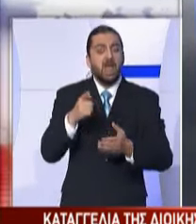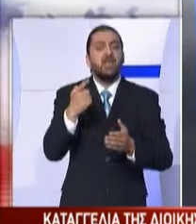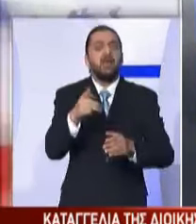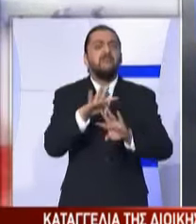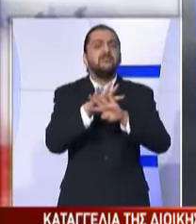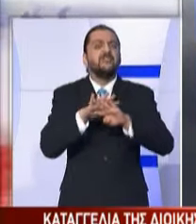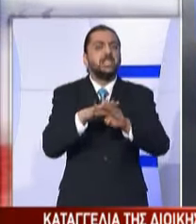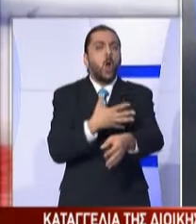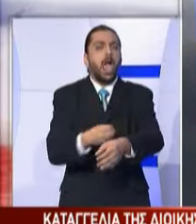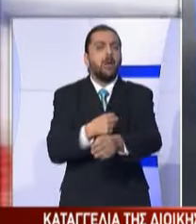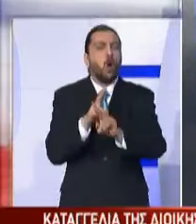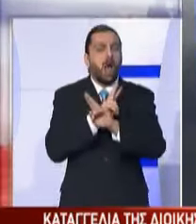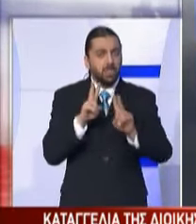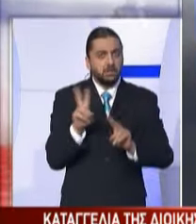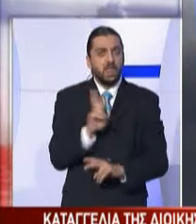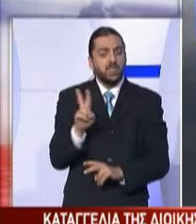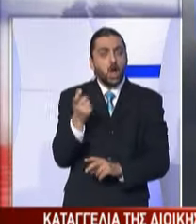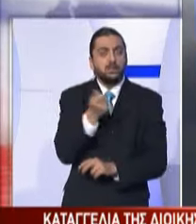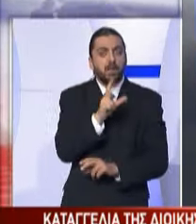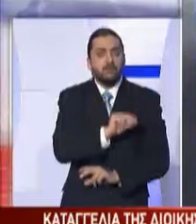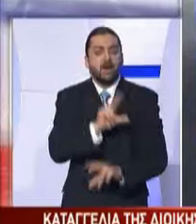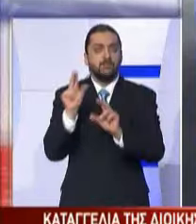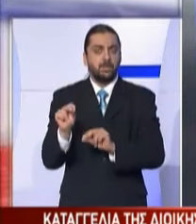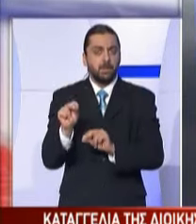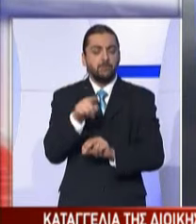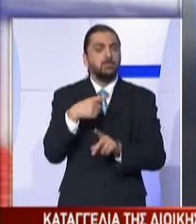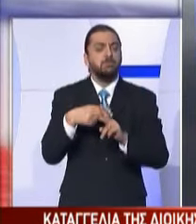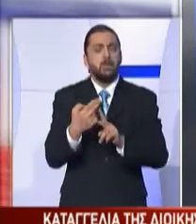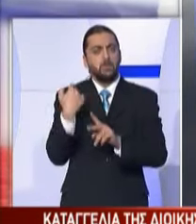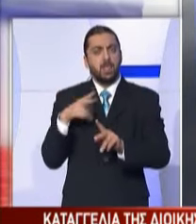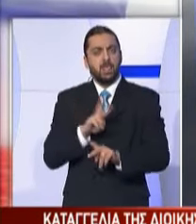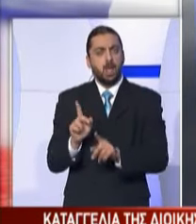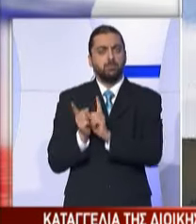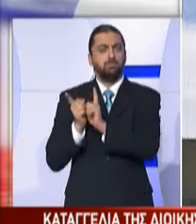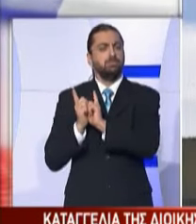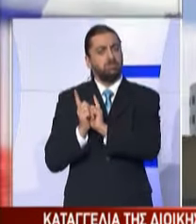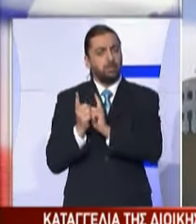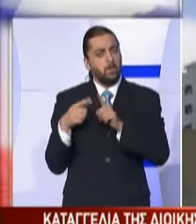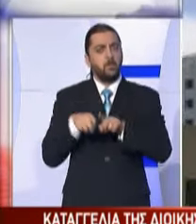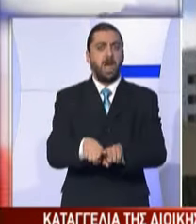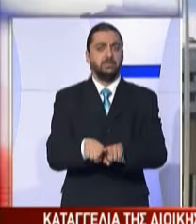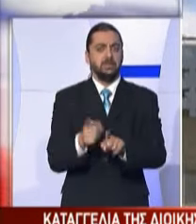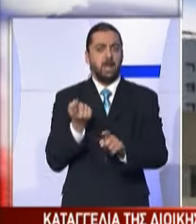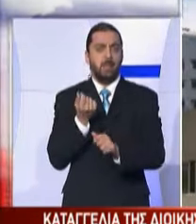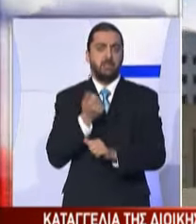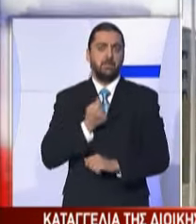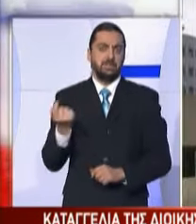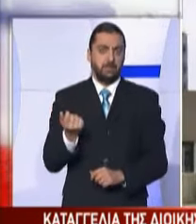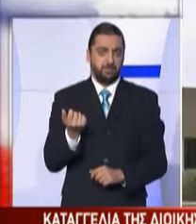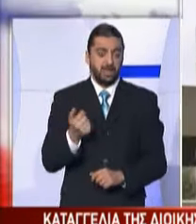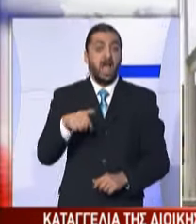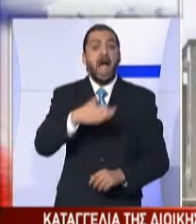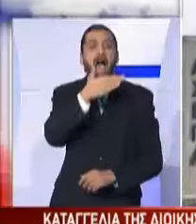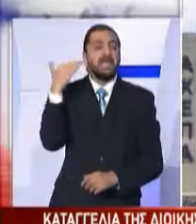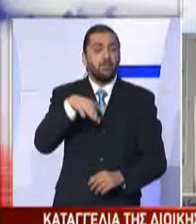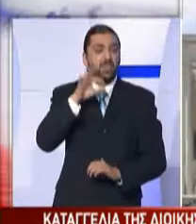αιμοκάθαρσης, δημιουργώντας υπόνοιες ότι συμμετέχουν με εναρμονισμένες πρακτικές. Στο διαγωνισμό που κήρυξε το νοσοκομείο ΑΧΕΠΑ στη Θεσσαλονίκη